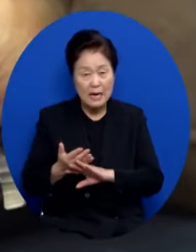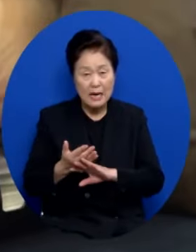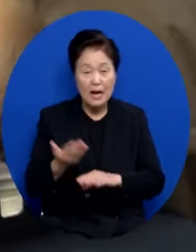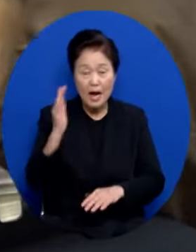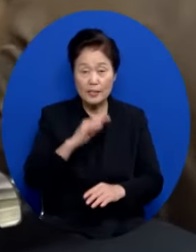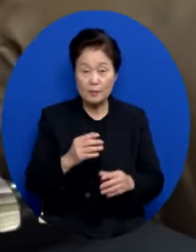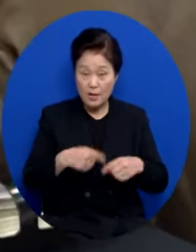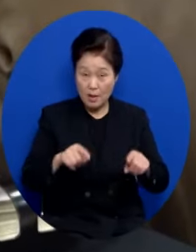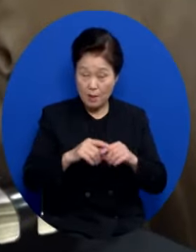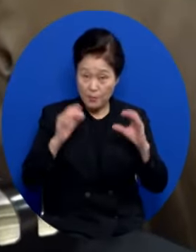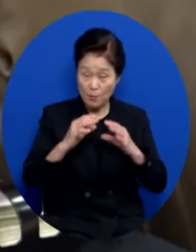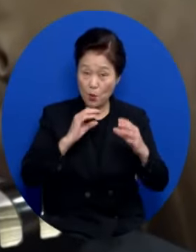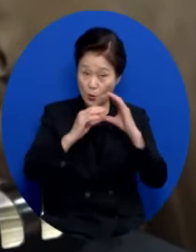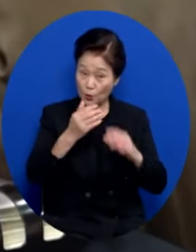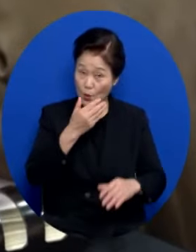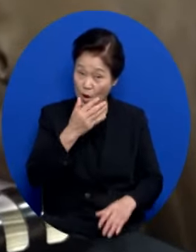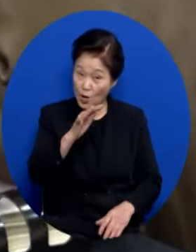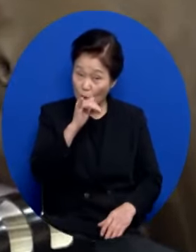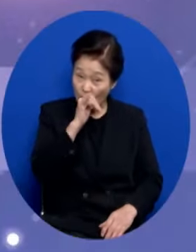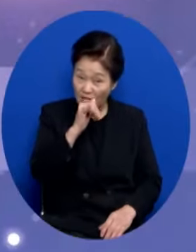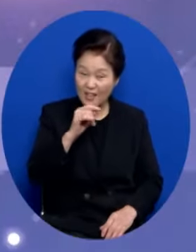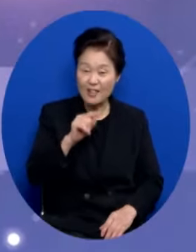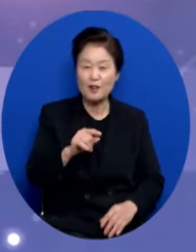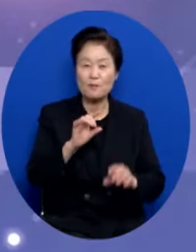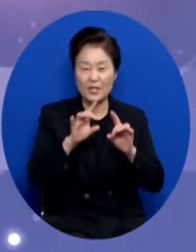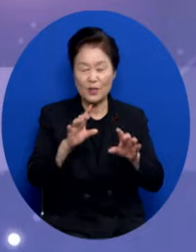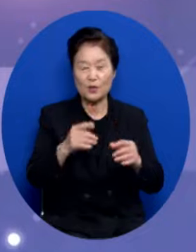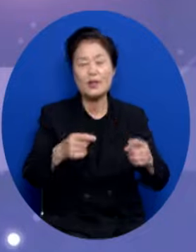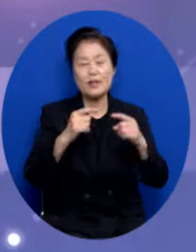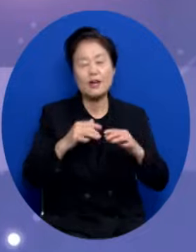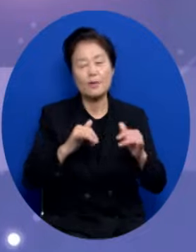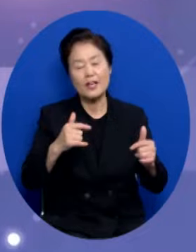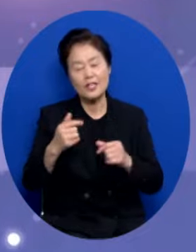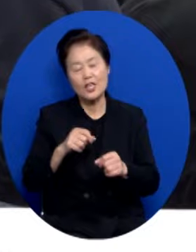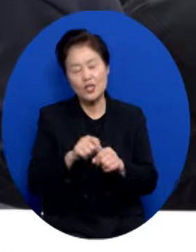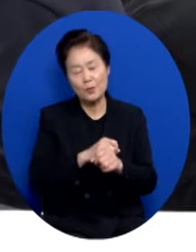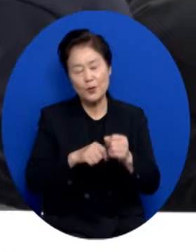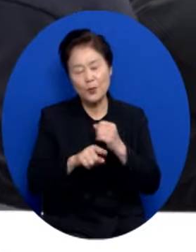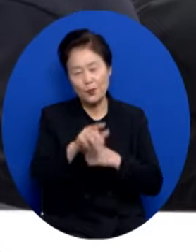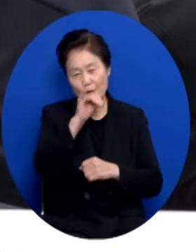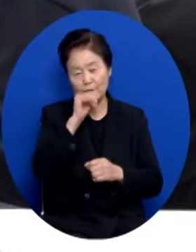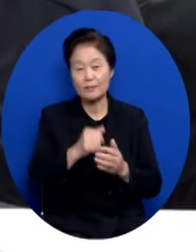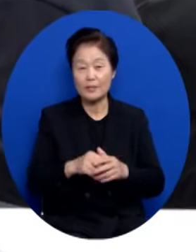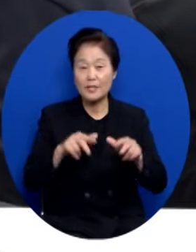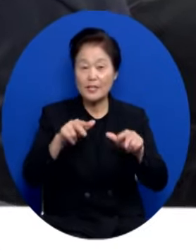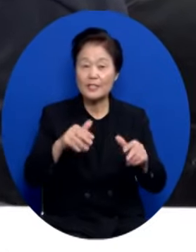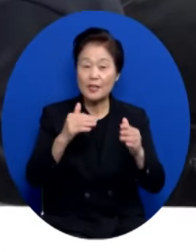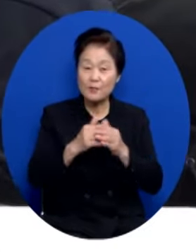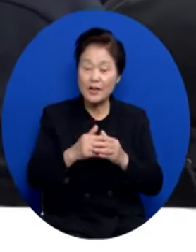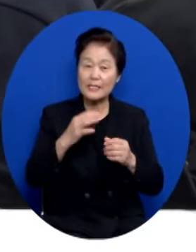있다는 사실만으로 이번 대회엔 참가자들에게 남다른 의미가 있습니다. 지금까지